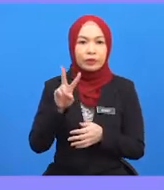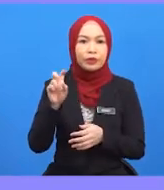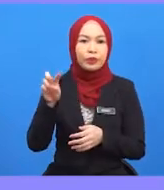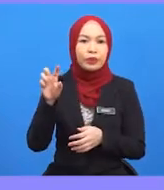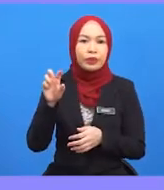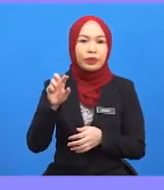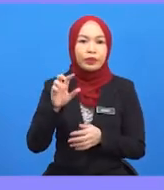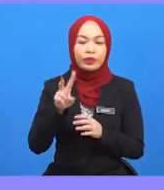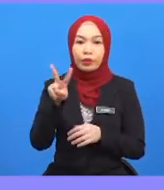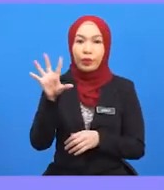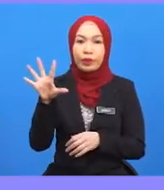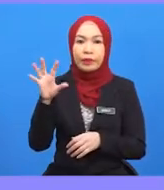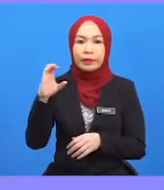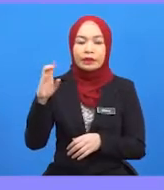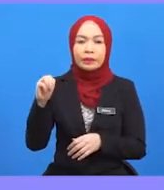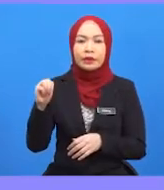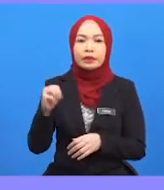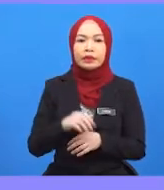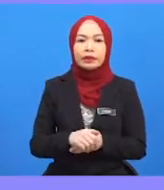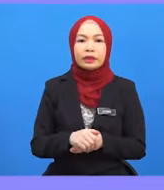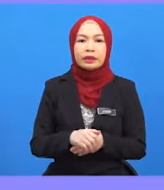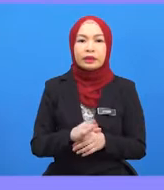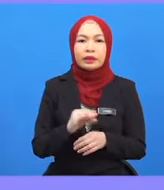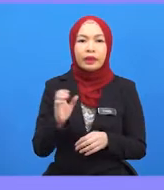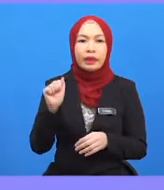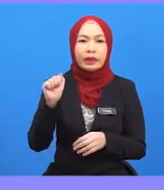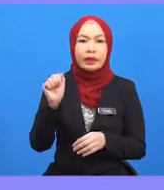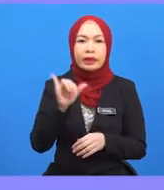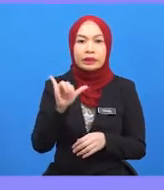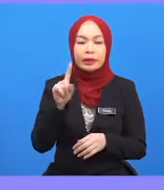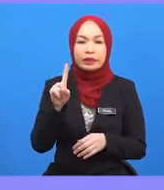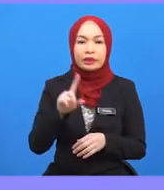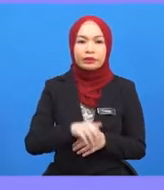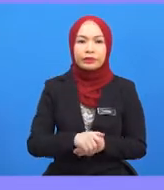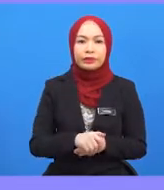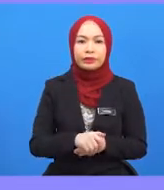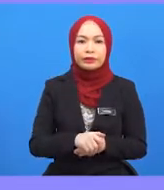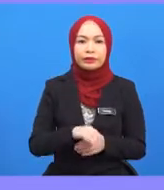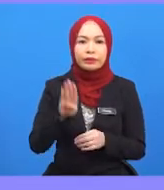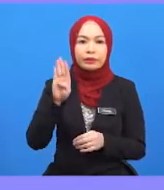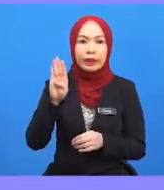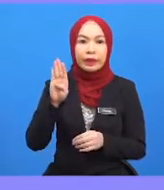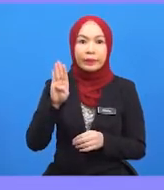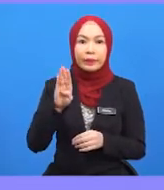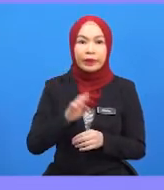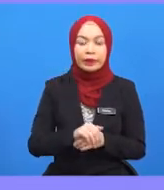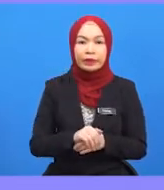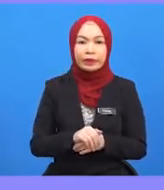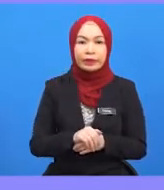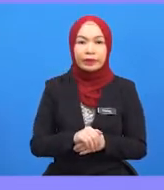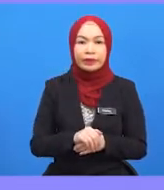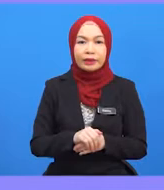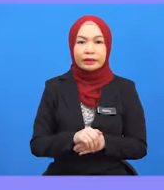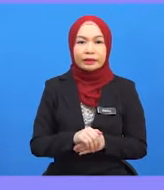padu. Okay, daripada persamaan, A ialah mol asid iaitu 1, B ialah molnitrum